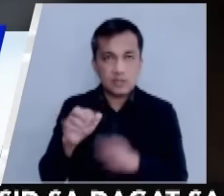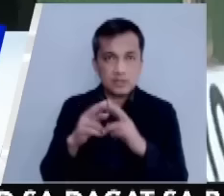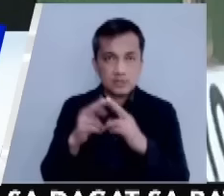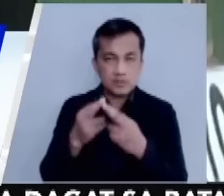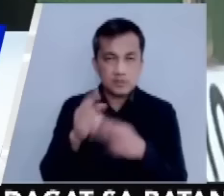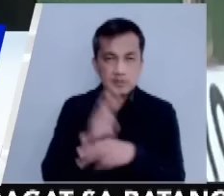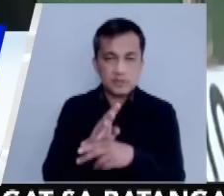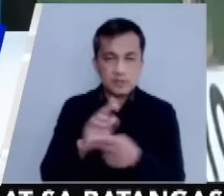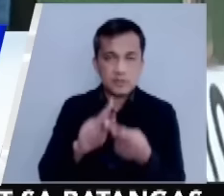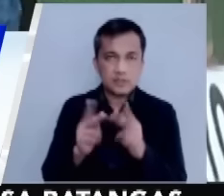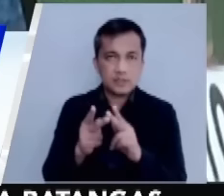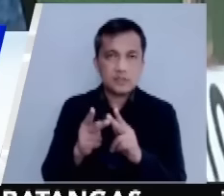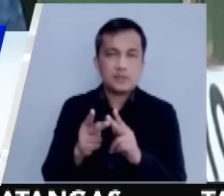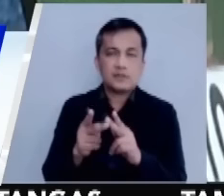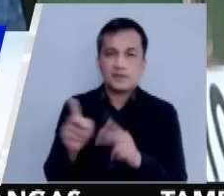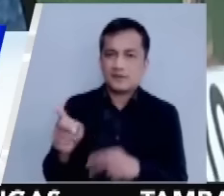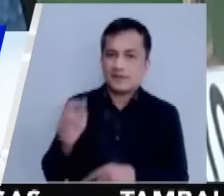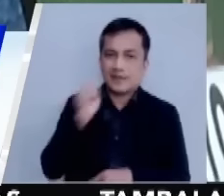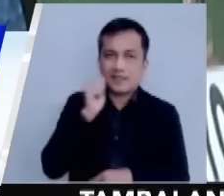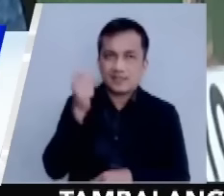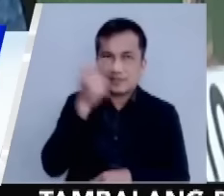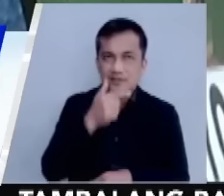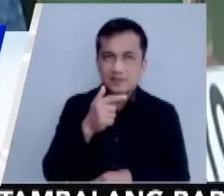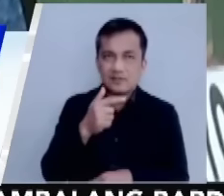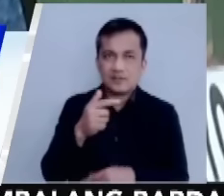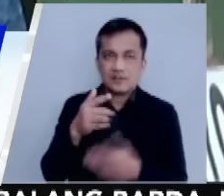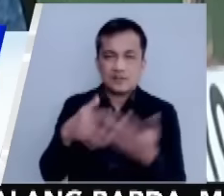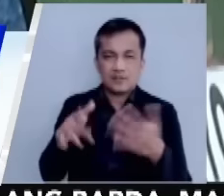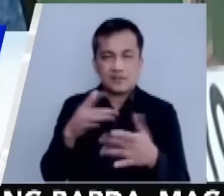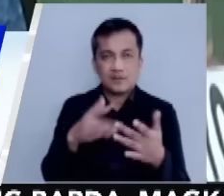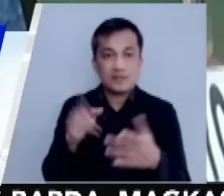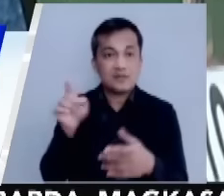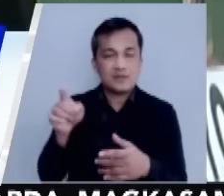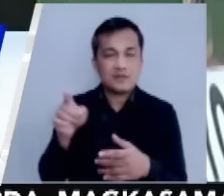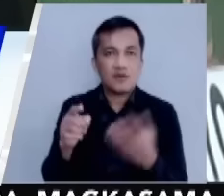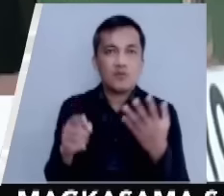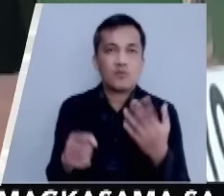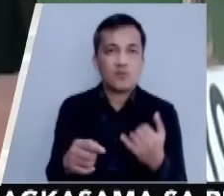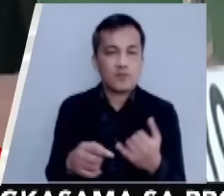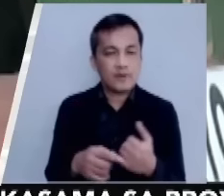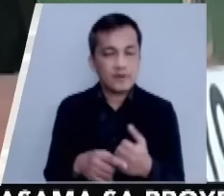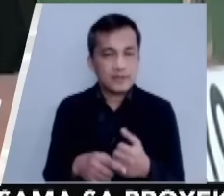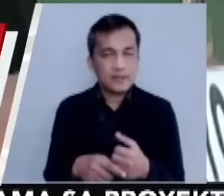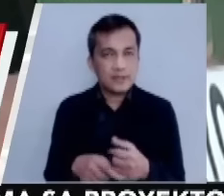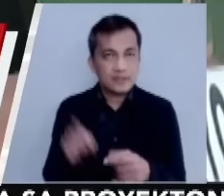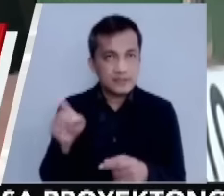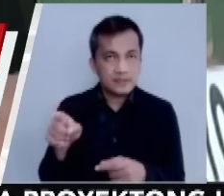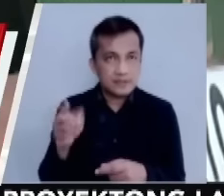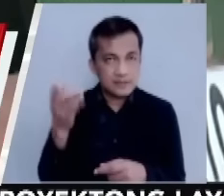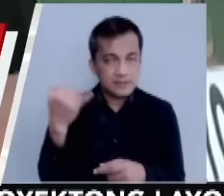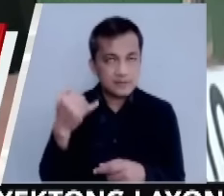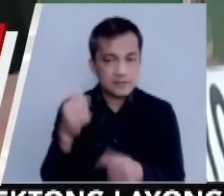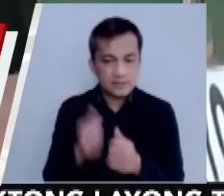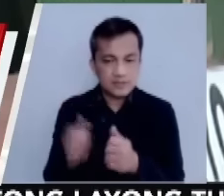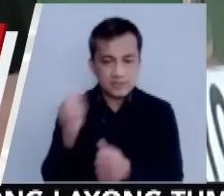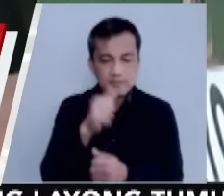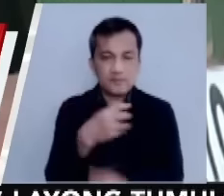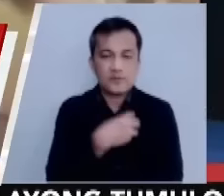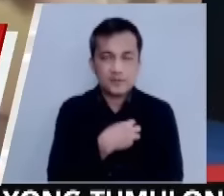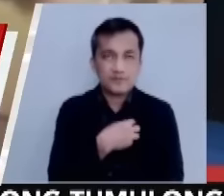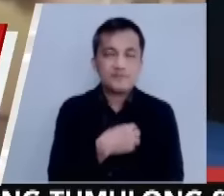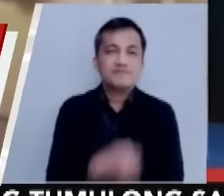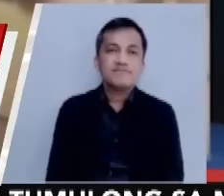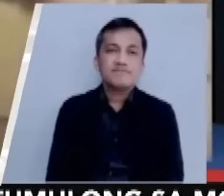Go. Namasyal po kami dyan, Your Honor, dahil siya po ay dating chief of police po ng